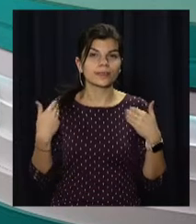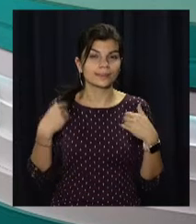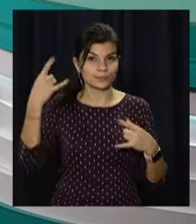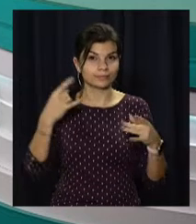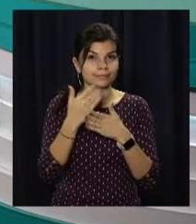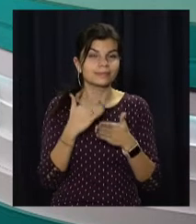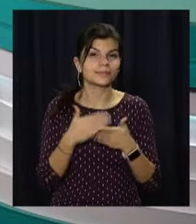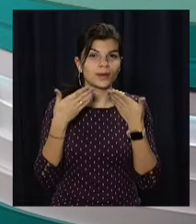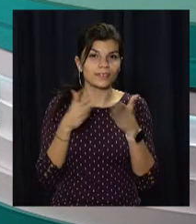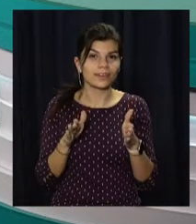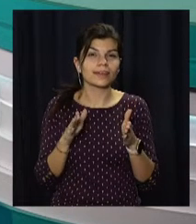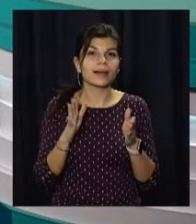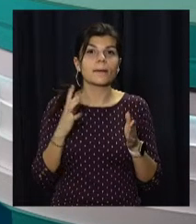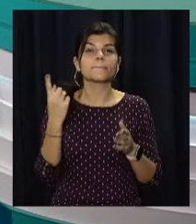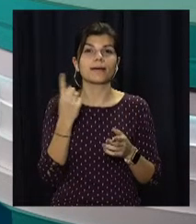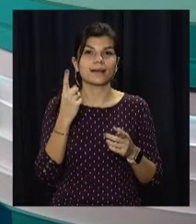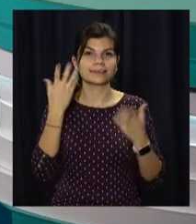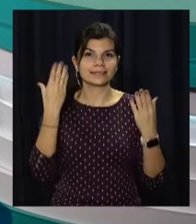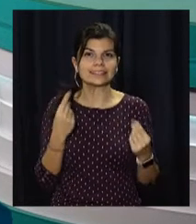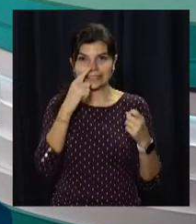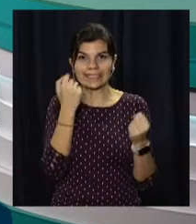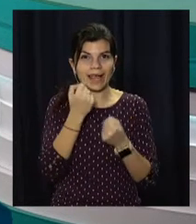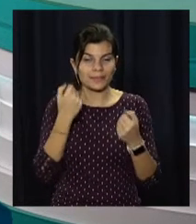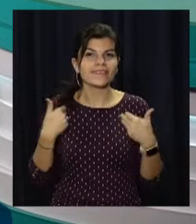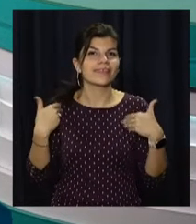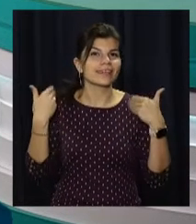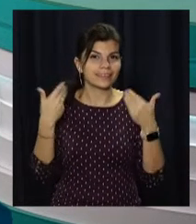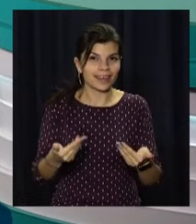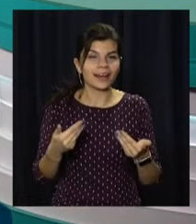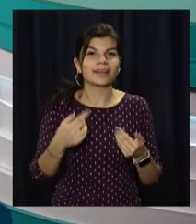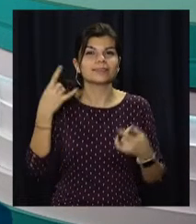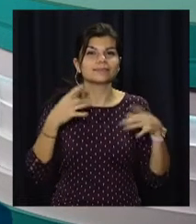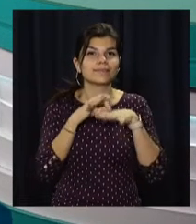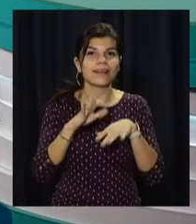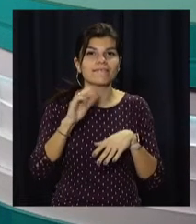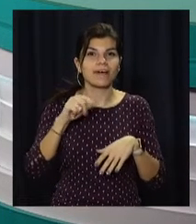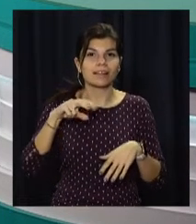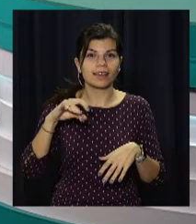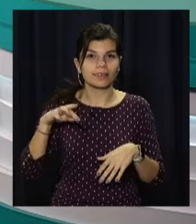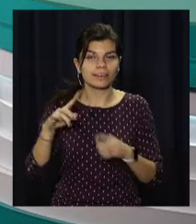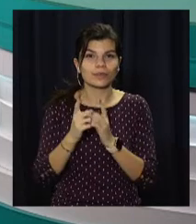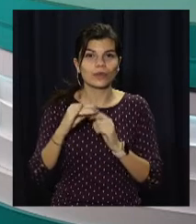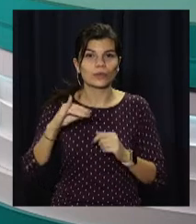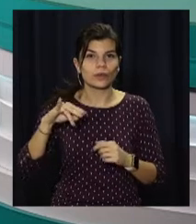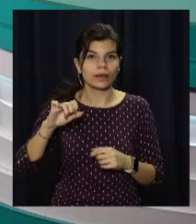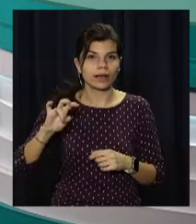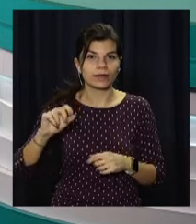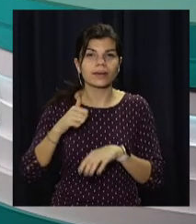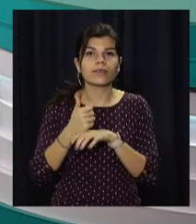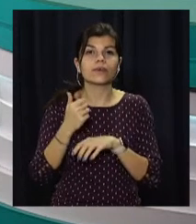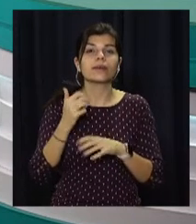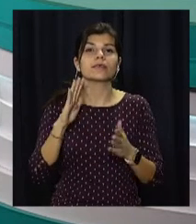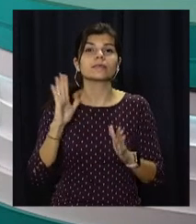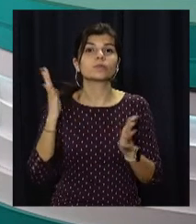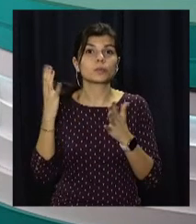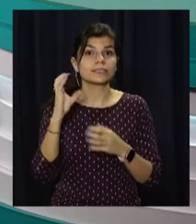Вітаю! З вами телеканал «Відкритий» і з першим зимовим днем вас вітають Валерія Майна та сурдоперекладачка Юліана Пуговкіна. І про події середини цю